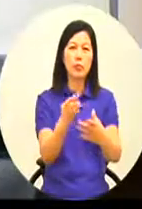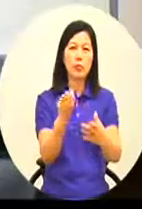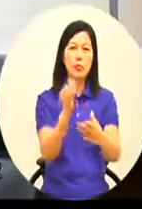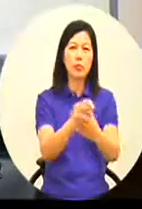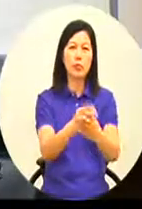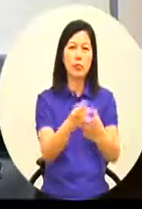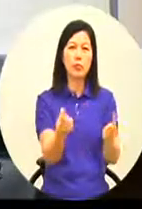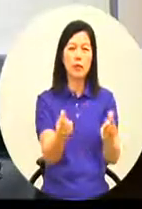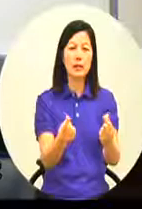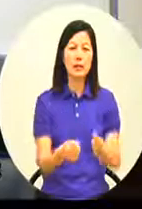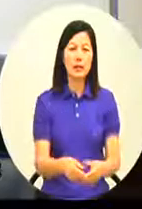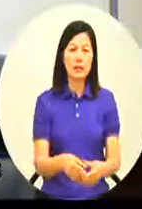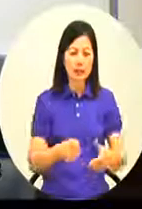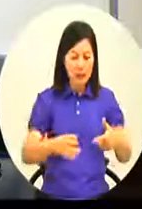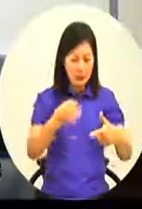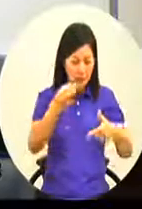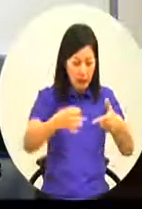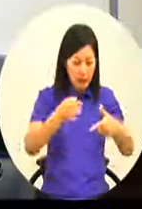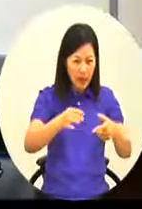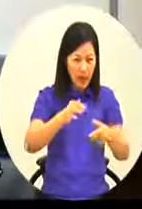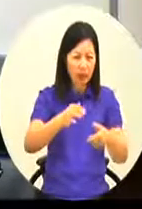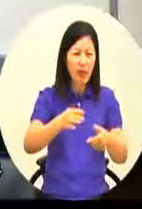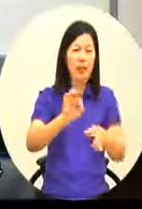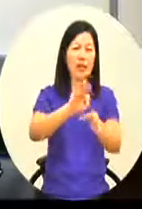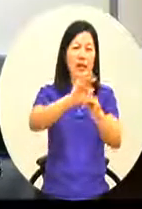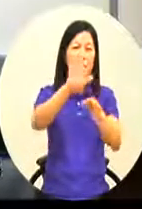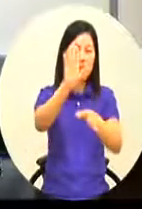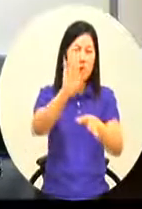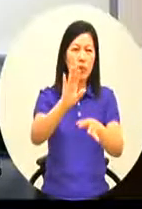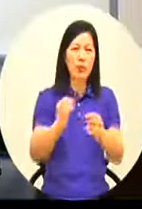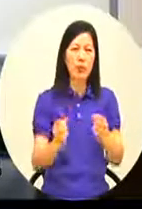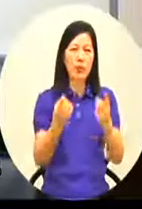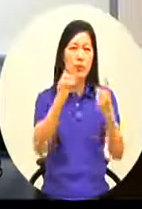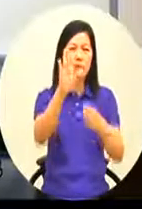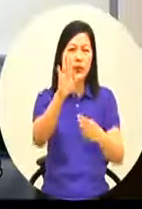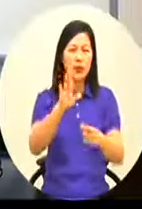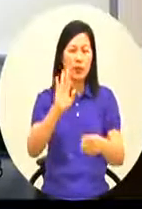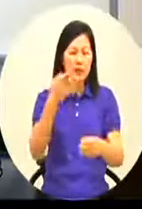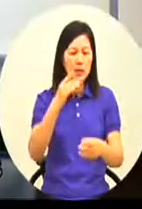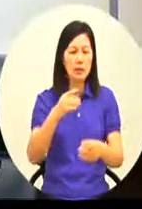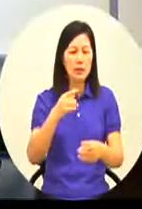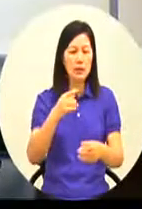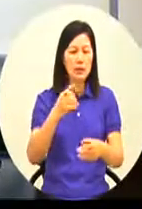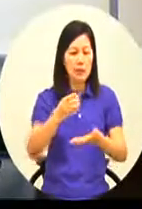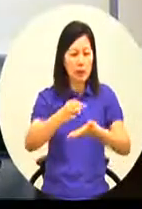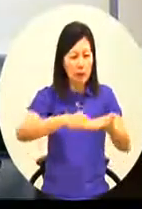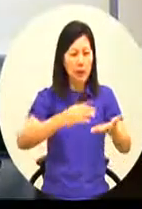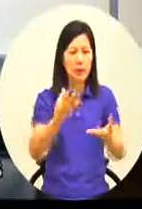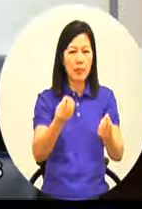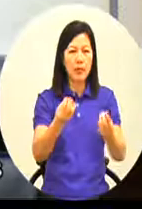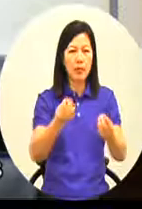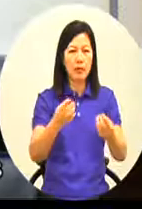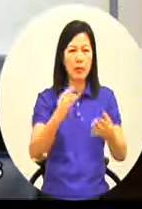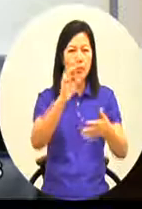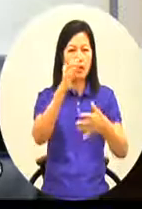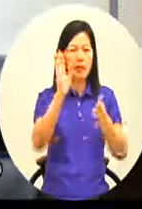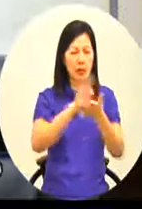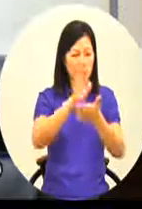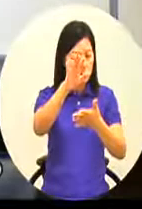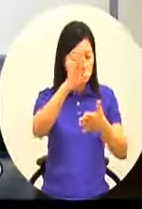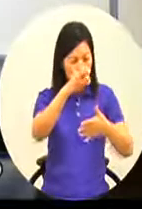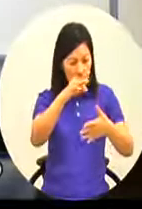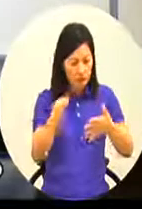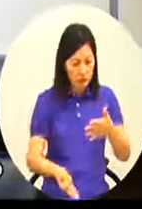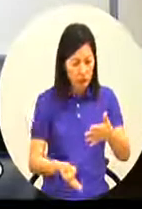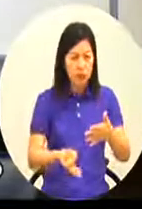明价格就是有起啊足高，啊，不过只要我一天没有卖出去，它一样，它有一天也会下来啊。但是我就是